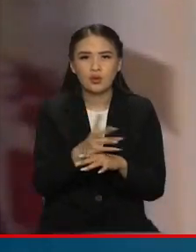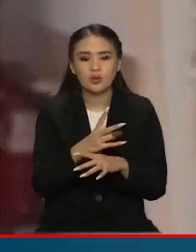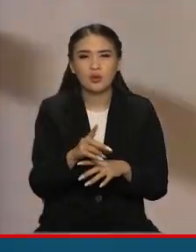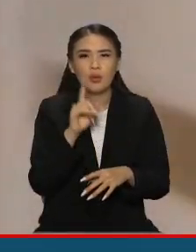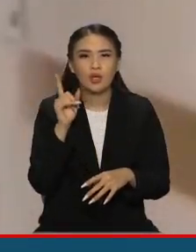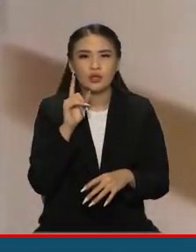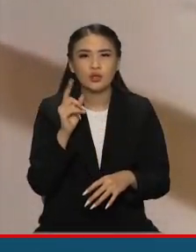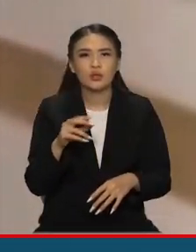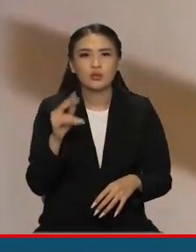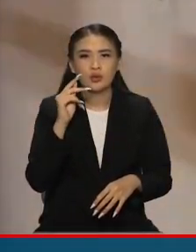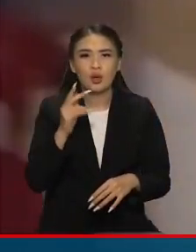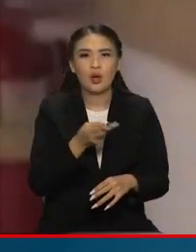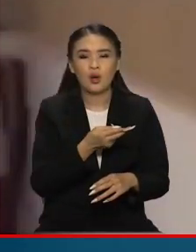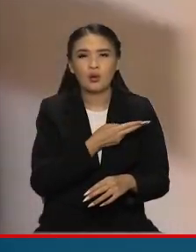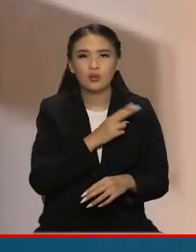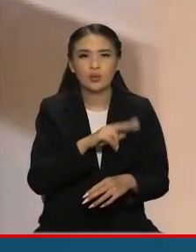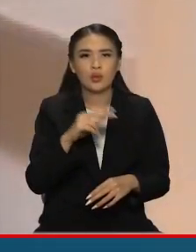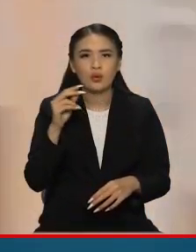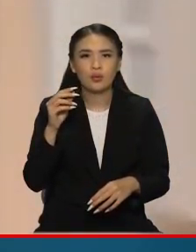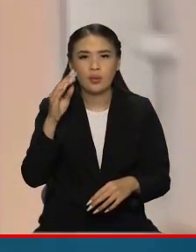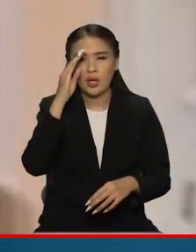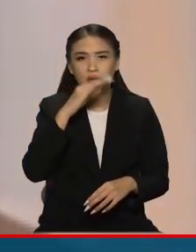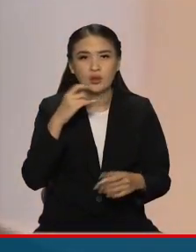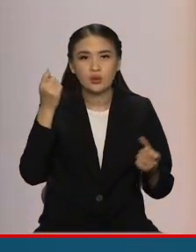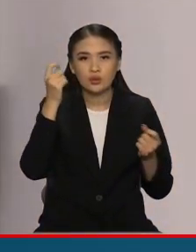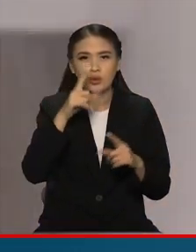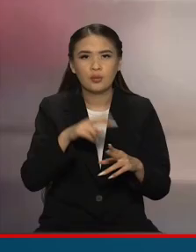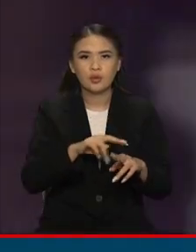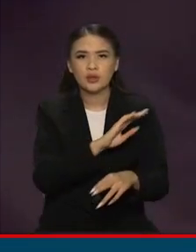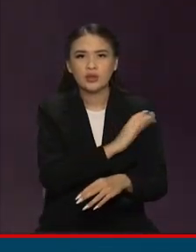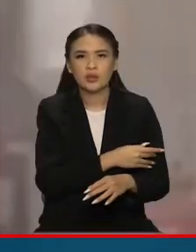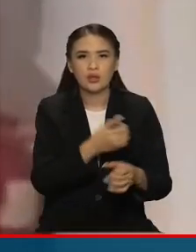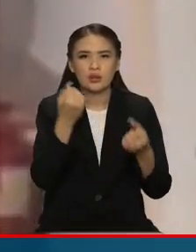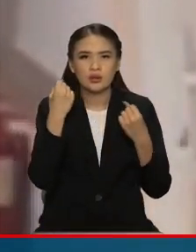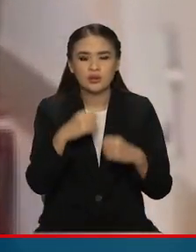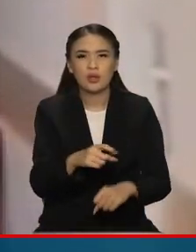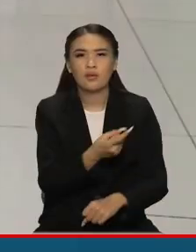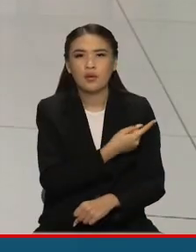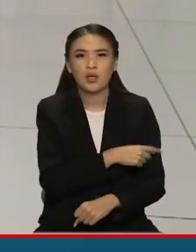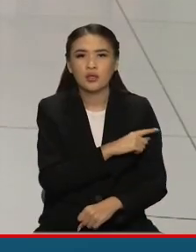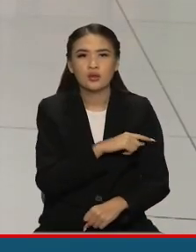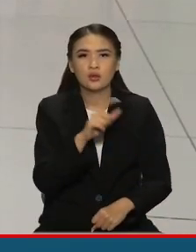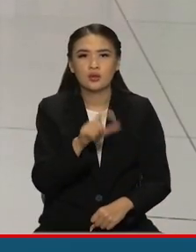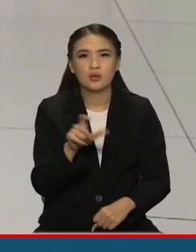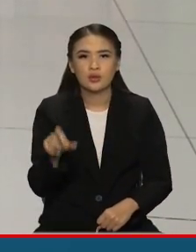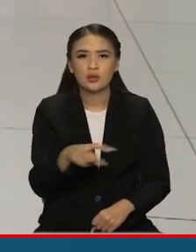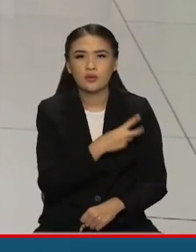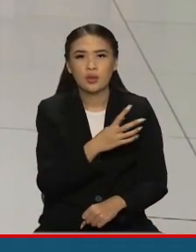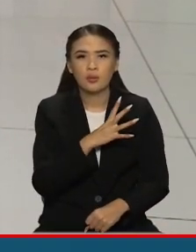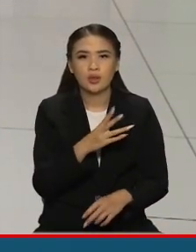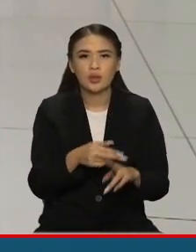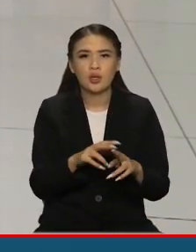о кончине своего отца, ворвались в отделение реанимации и жестко избили медработников. Теперь врачи этой же больницы борются за